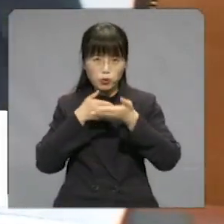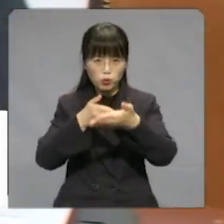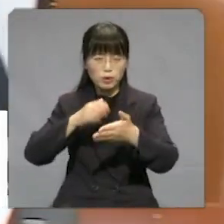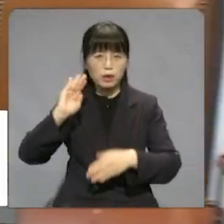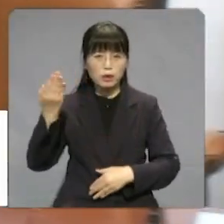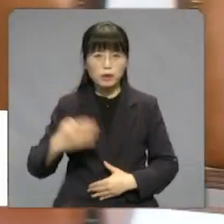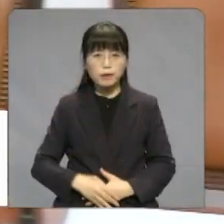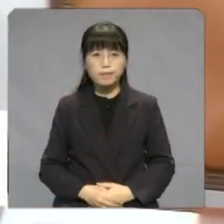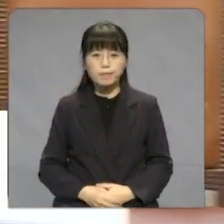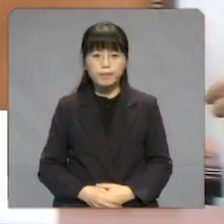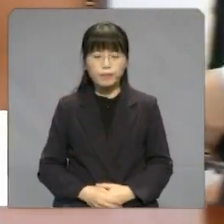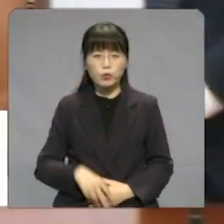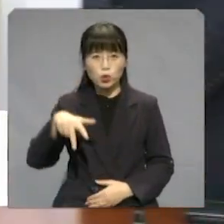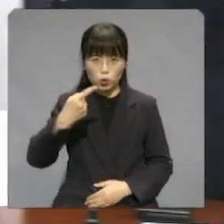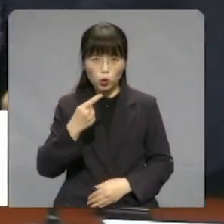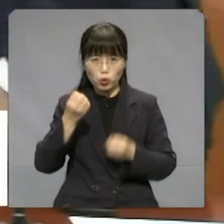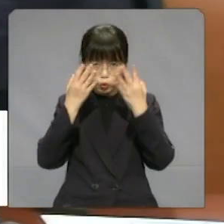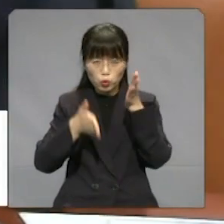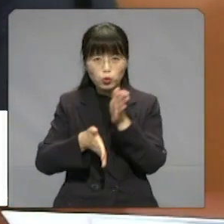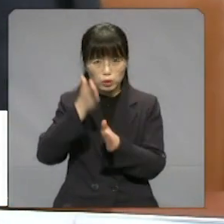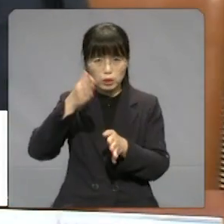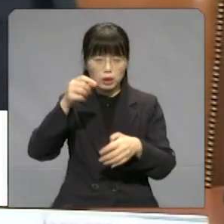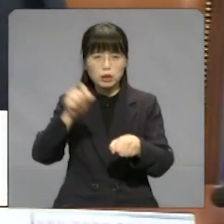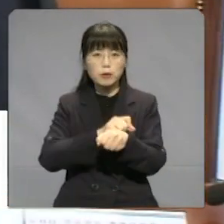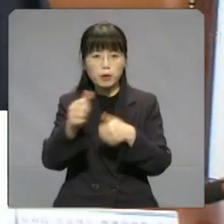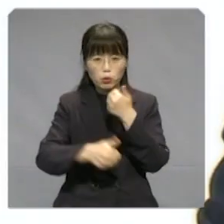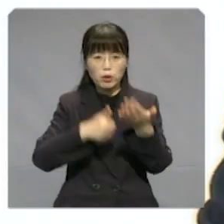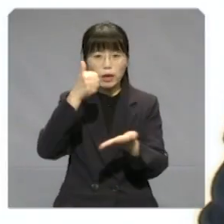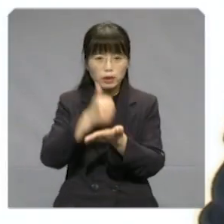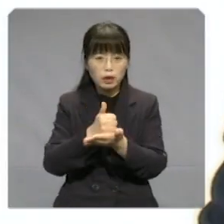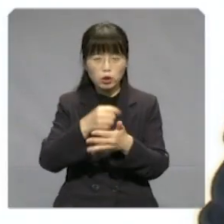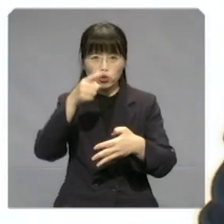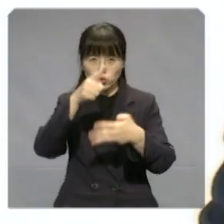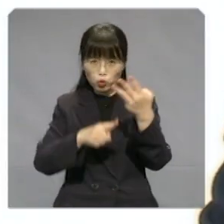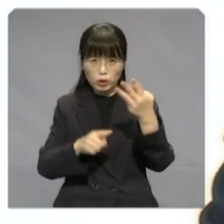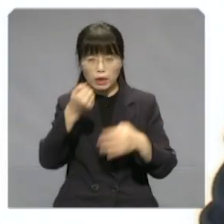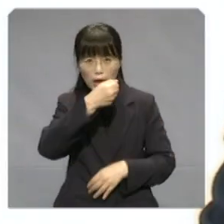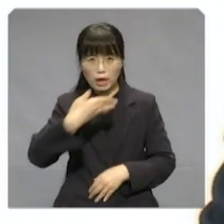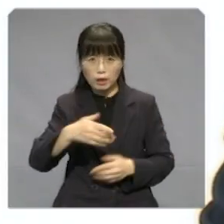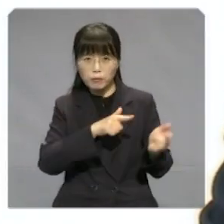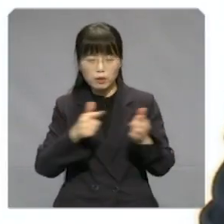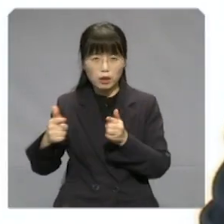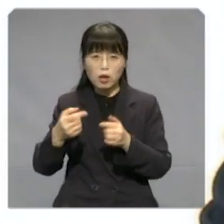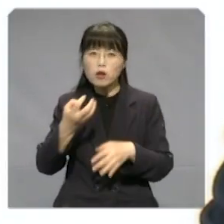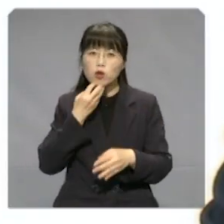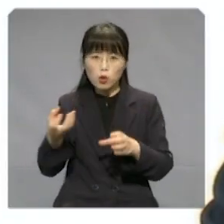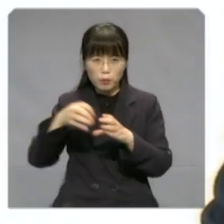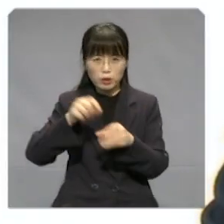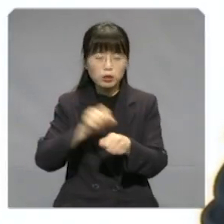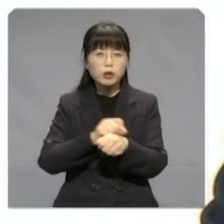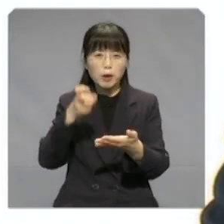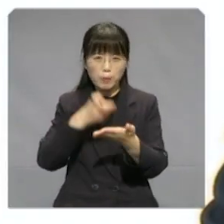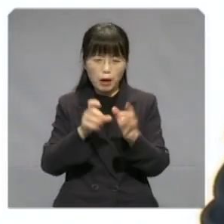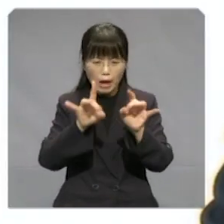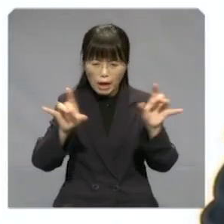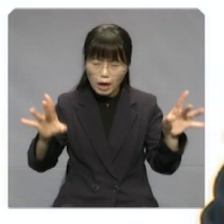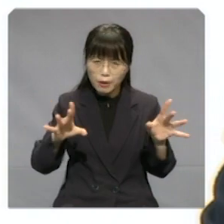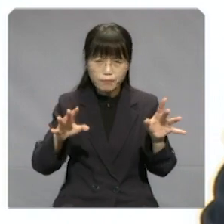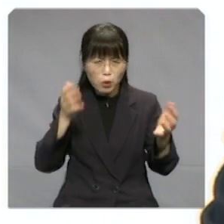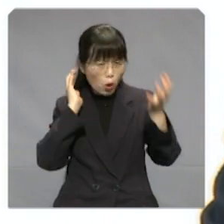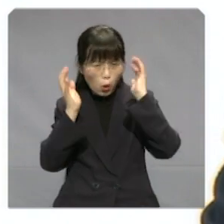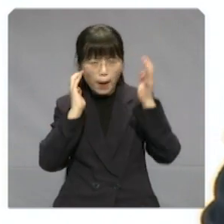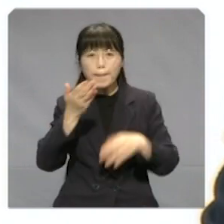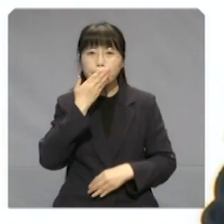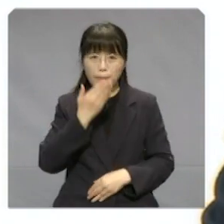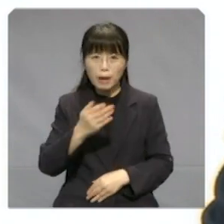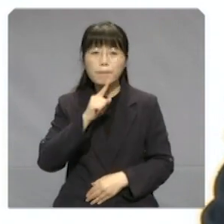추진합니다. 조경태 뉴시티 프로젝트 특별위원장은 구리 하남 등에 대해 서울 편입특별법을 건건히 발의하면